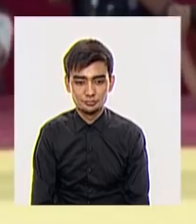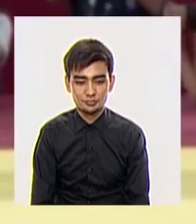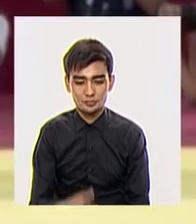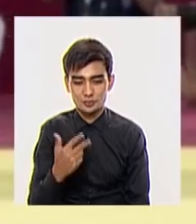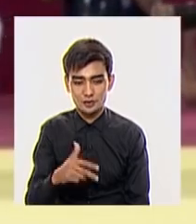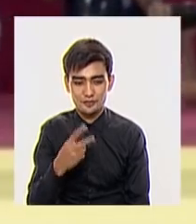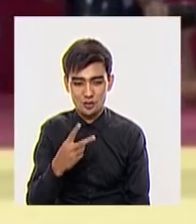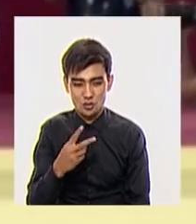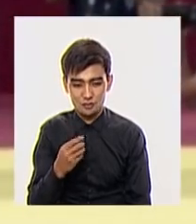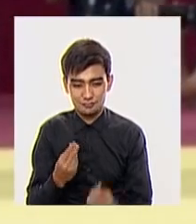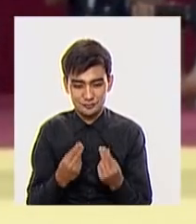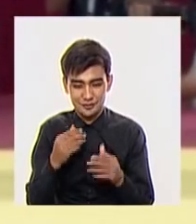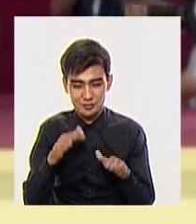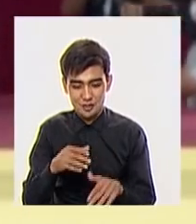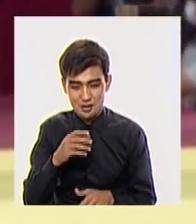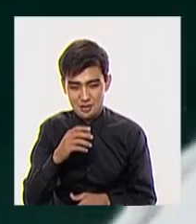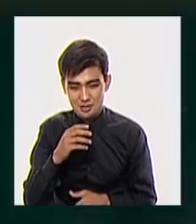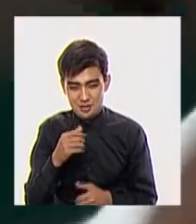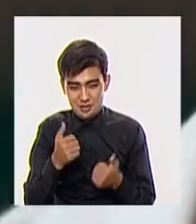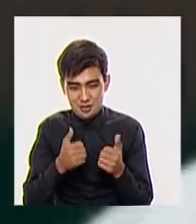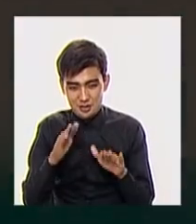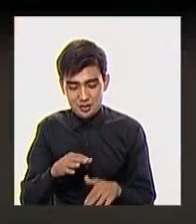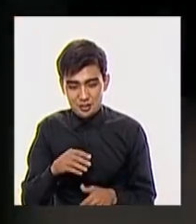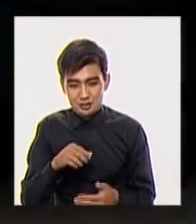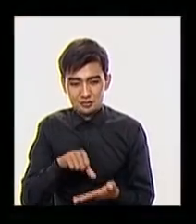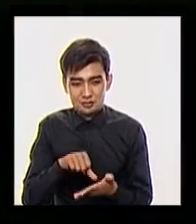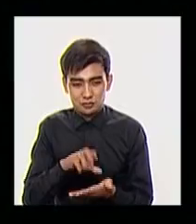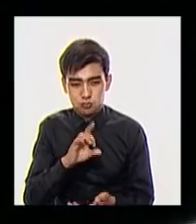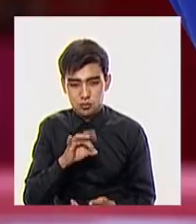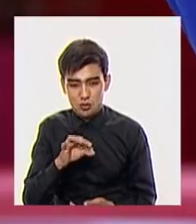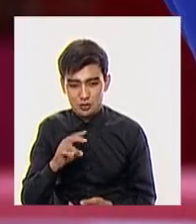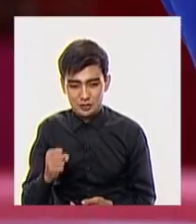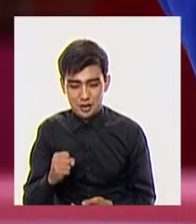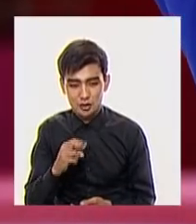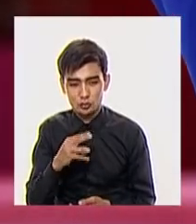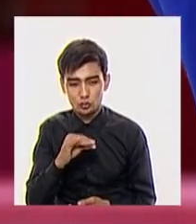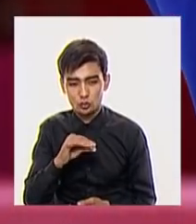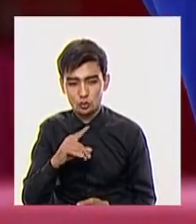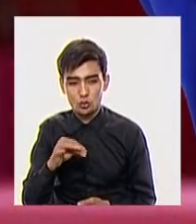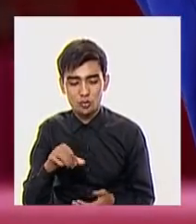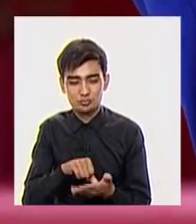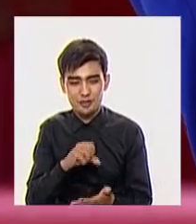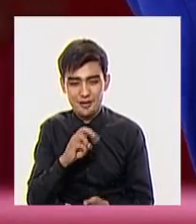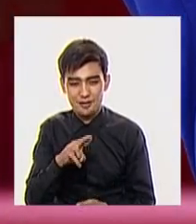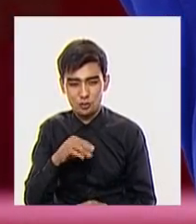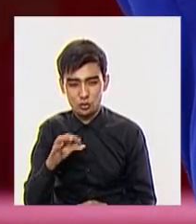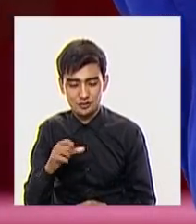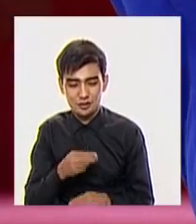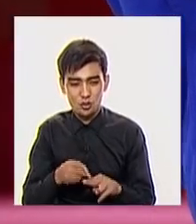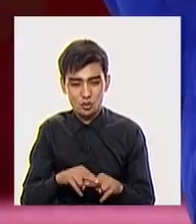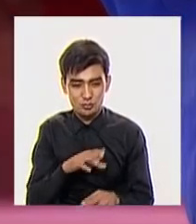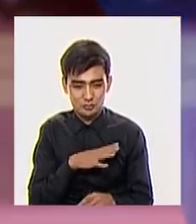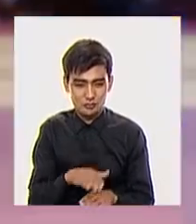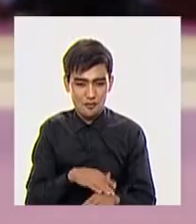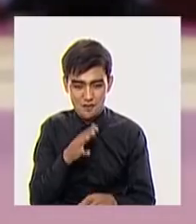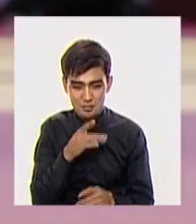Тридцать вторые Олимпийские игры в Токио для нашей сборной стартовали с бронзовых медалей. Дзюдоист Ельдос Сметов, который был одним из фаворитов после